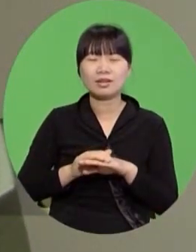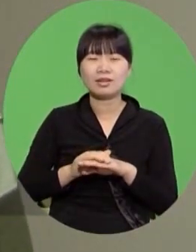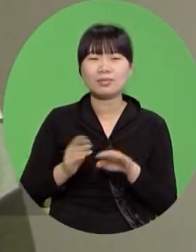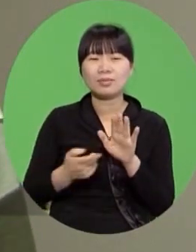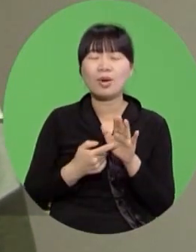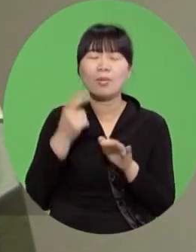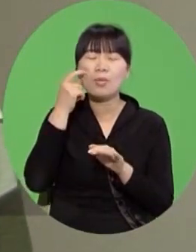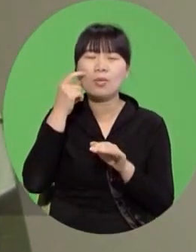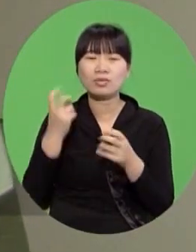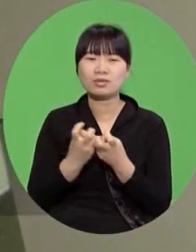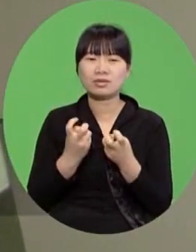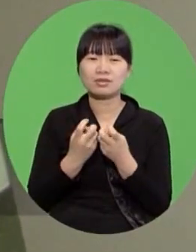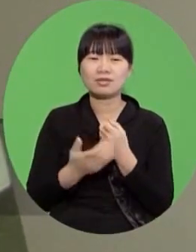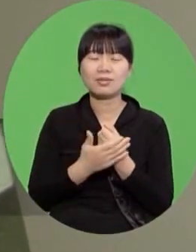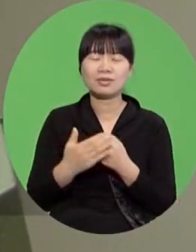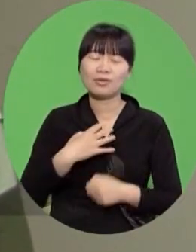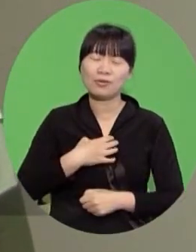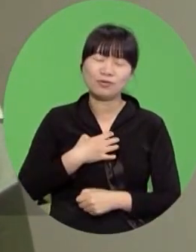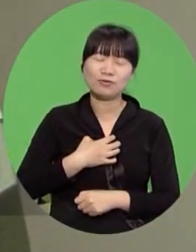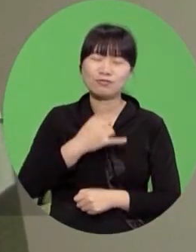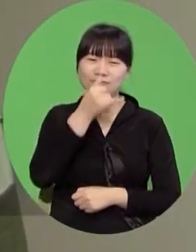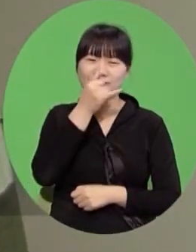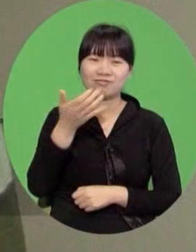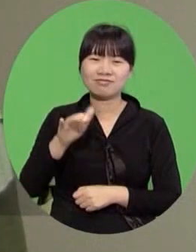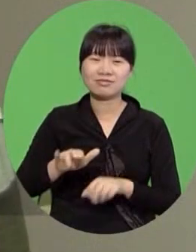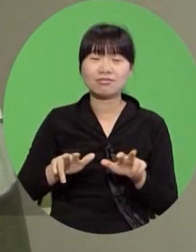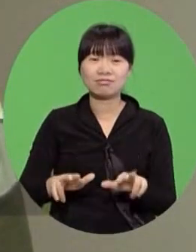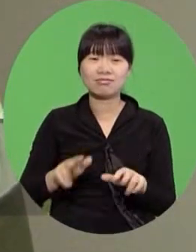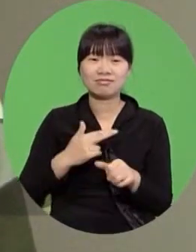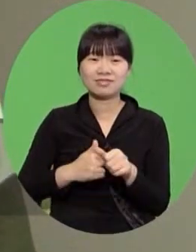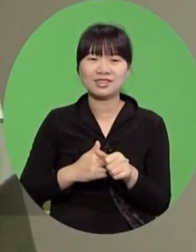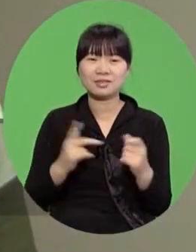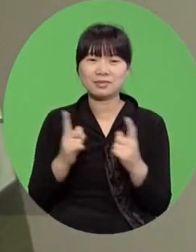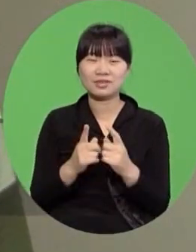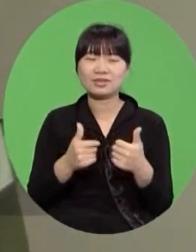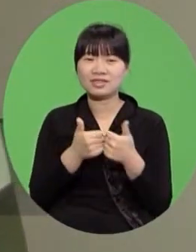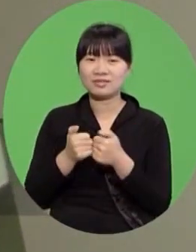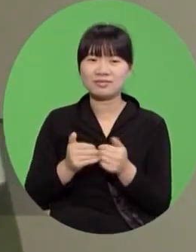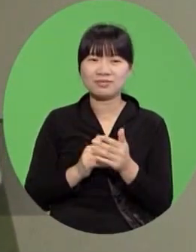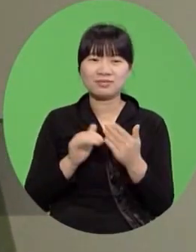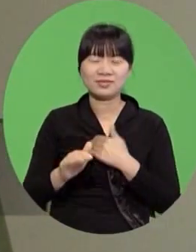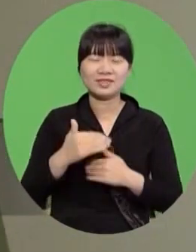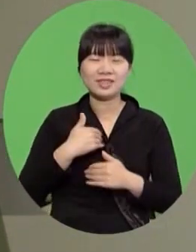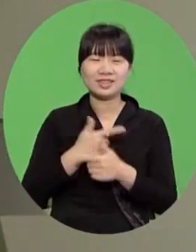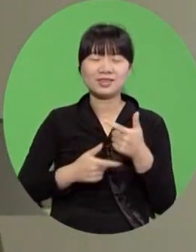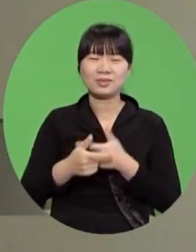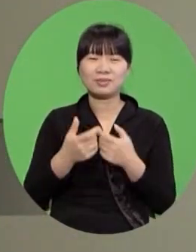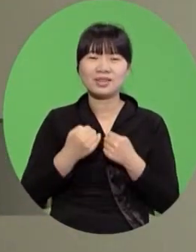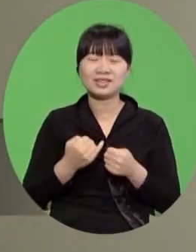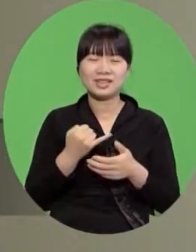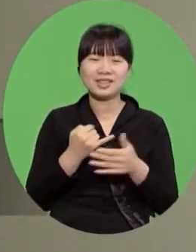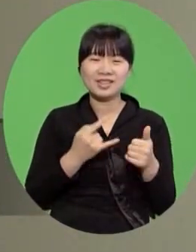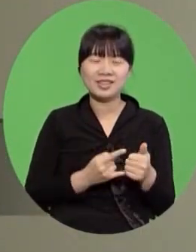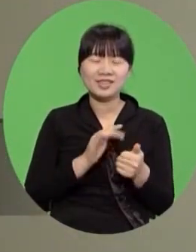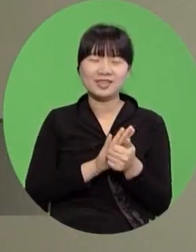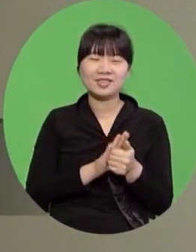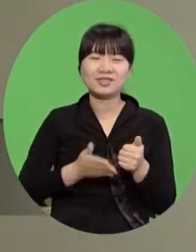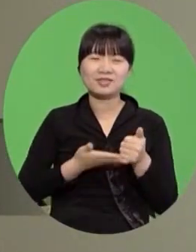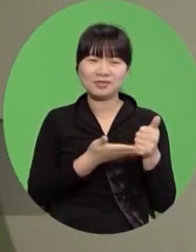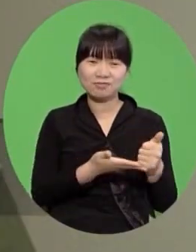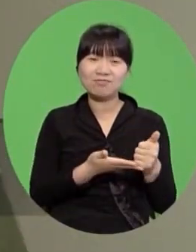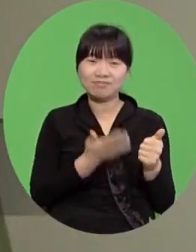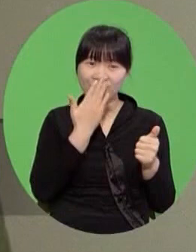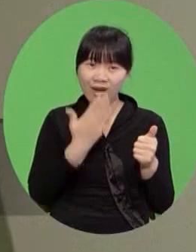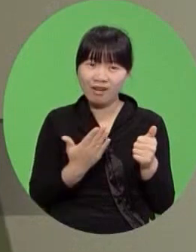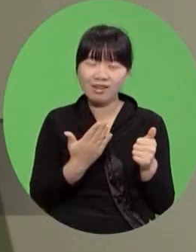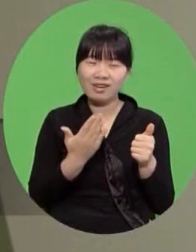봐 신청하게 됐는데 막상 여기서 선생님과 상담해보니까 제가 더 많이 희연이한테 응원해주고 격려하고